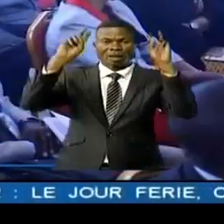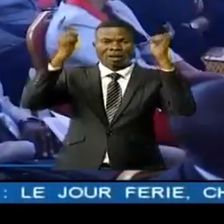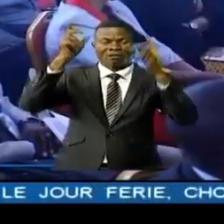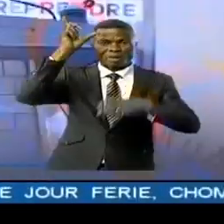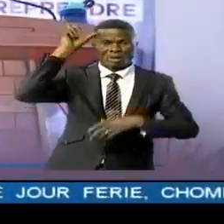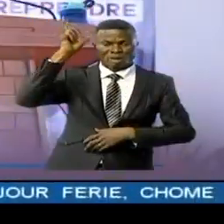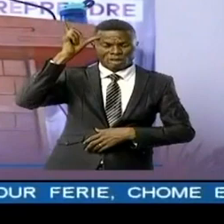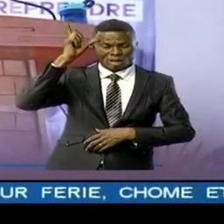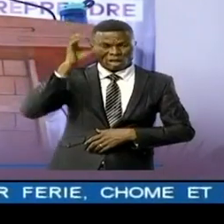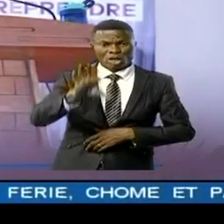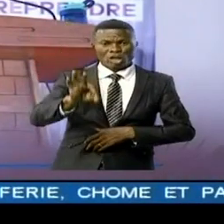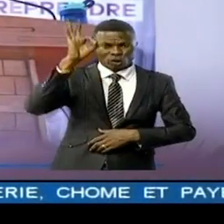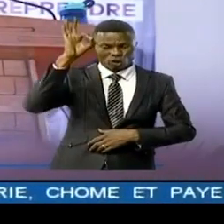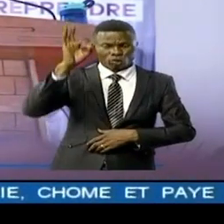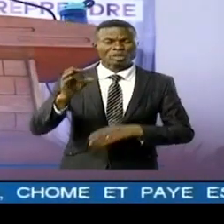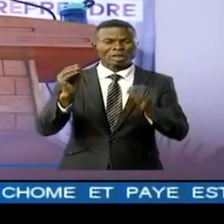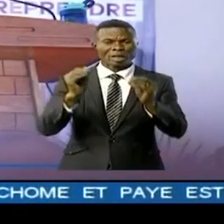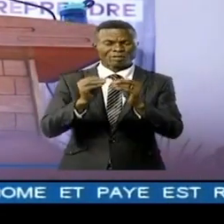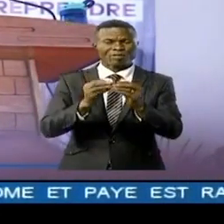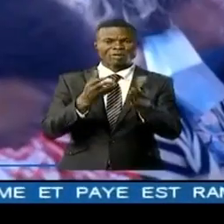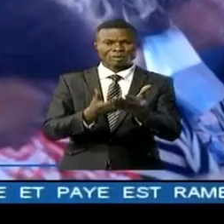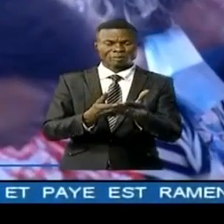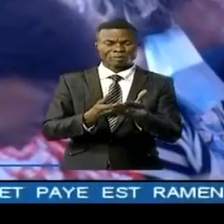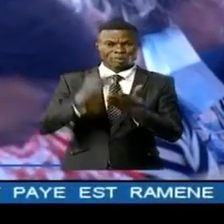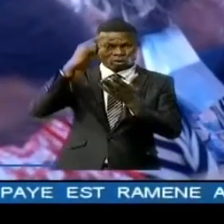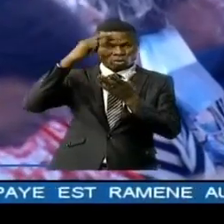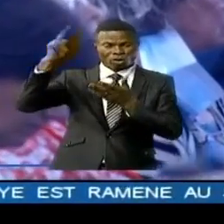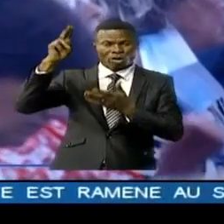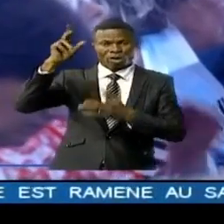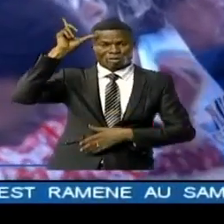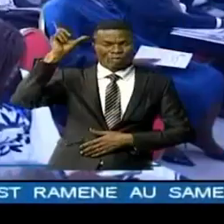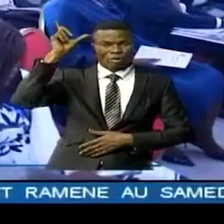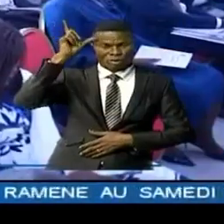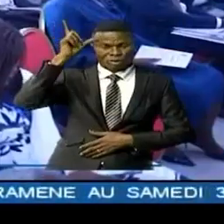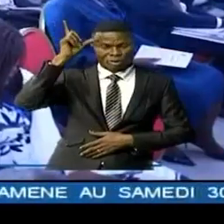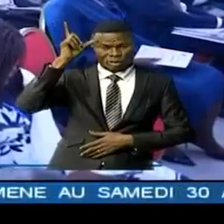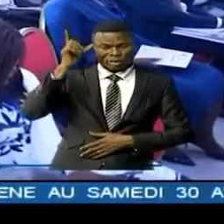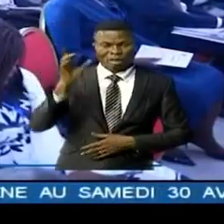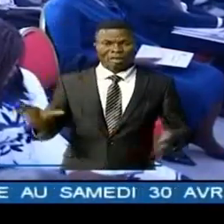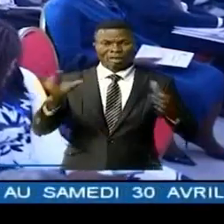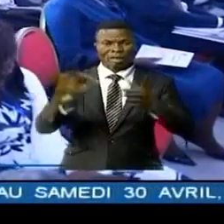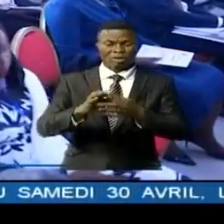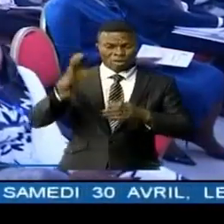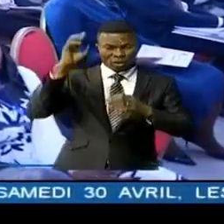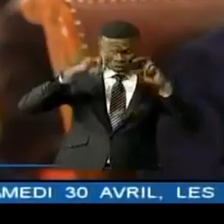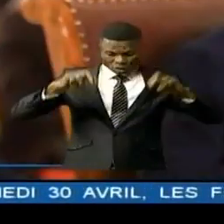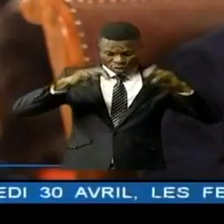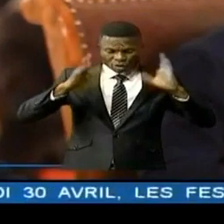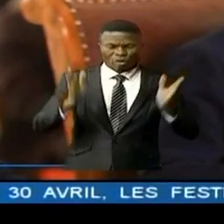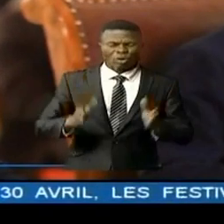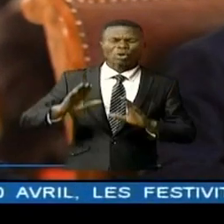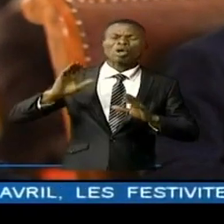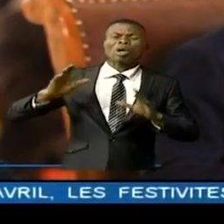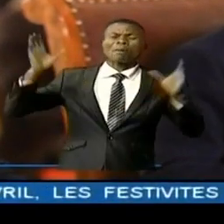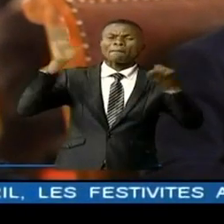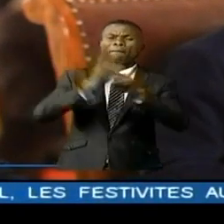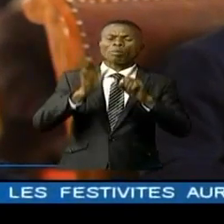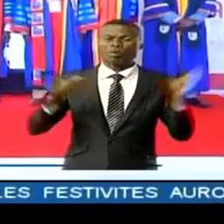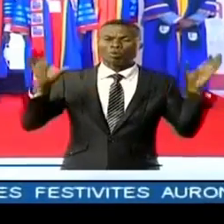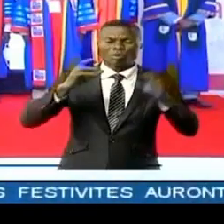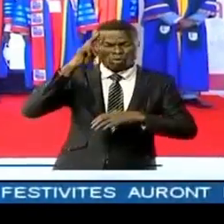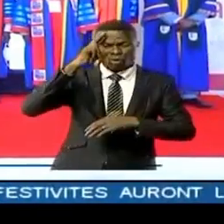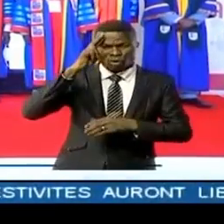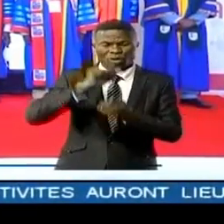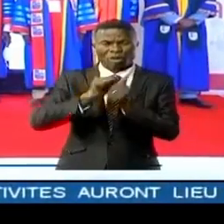table ronde sur le vivre ensemble l'université de lubumbashi mais ensemble les chercheurs venant de tous bords pour réfléchir sur cette